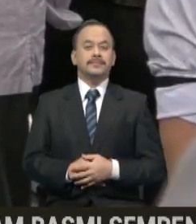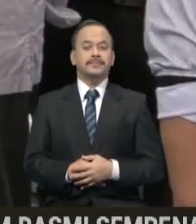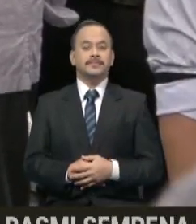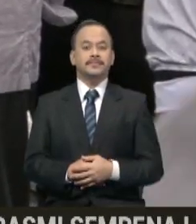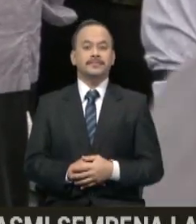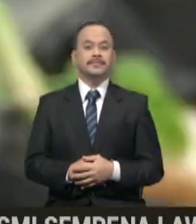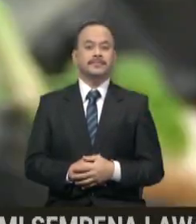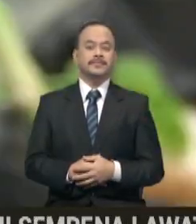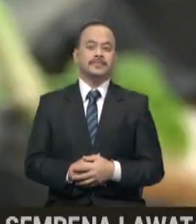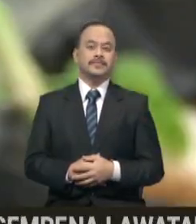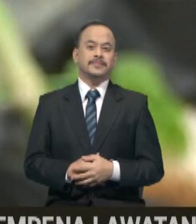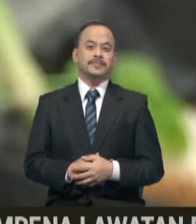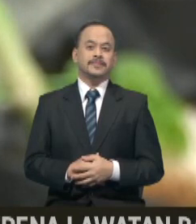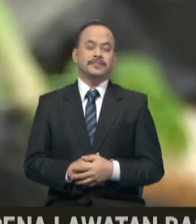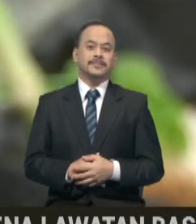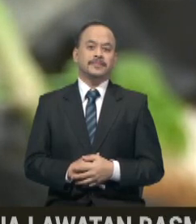Look at orang-orang.